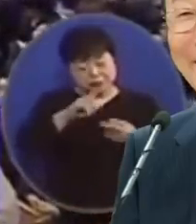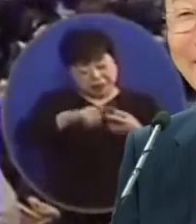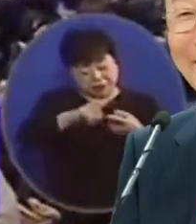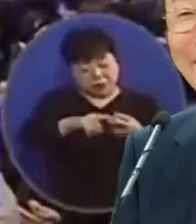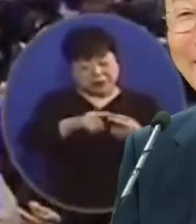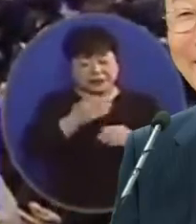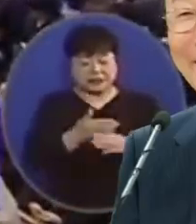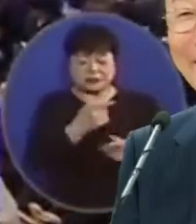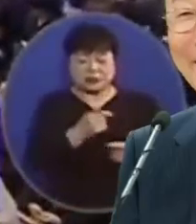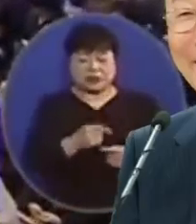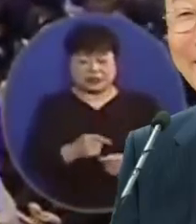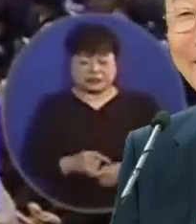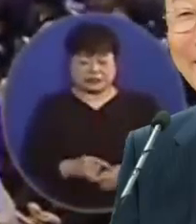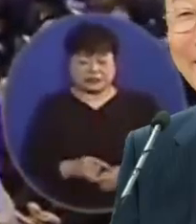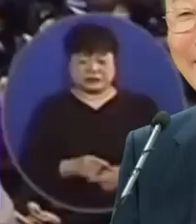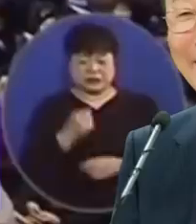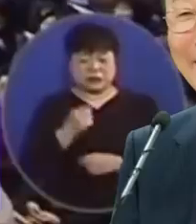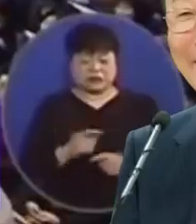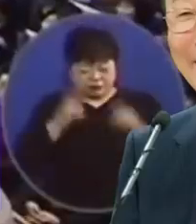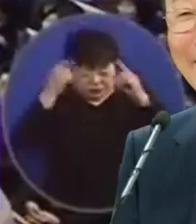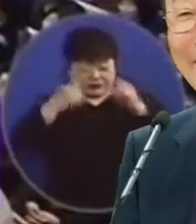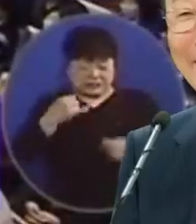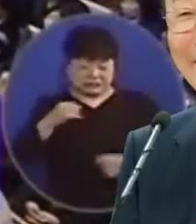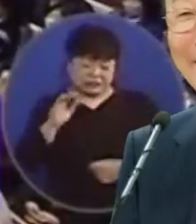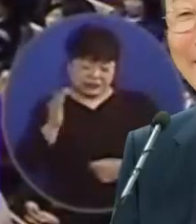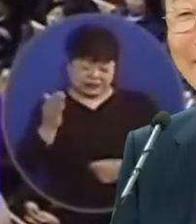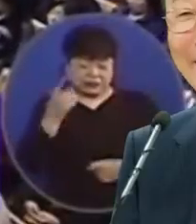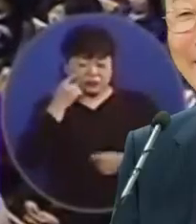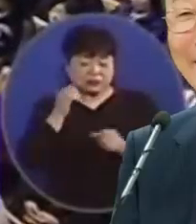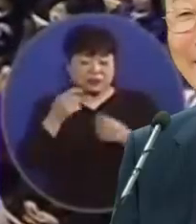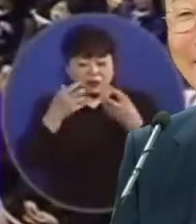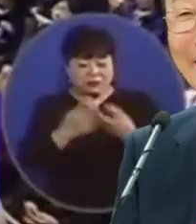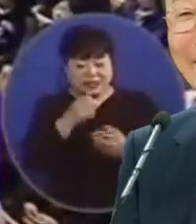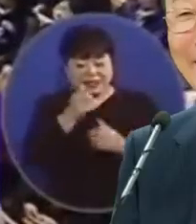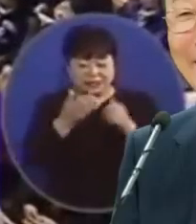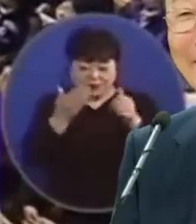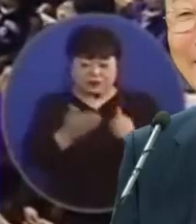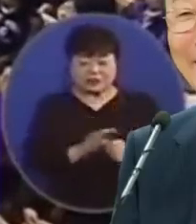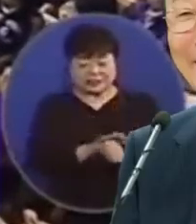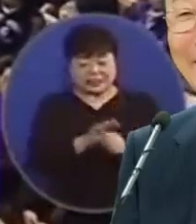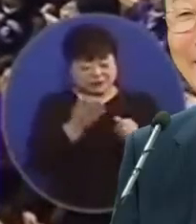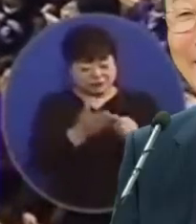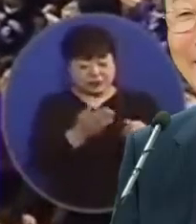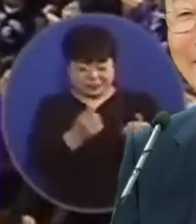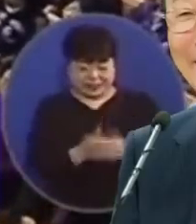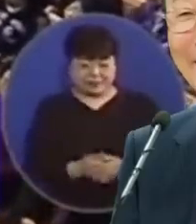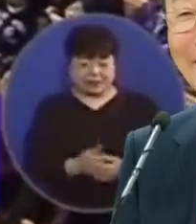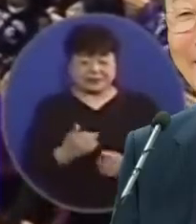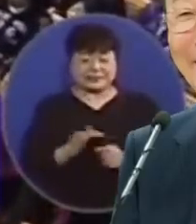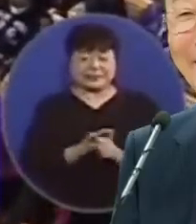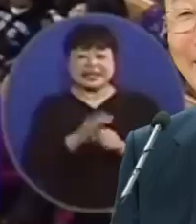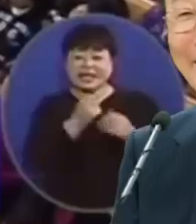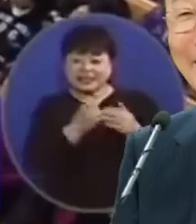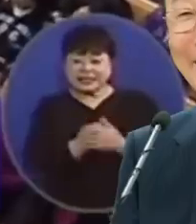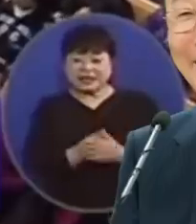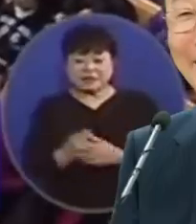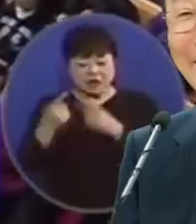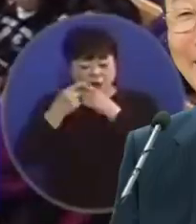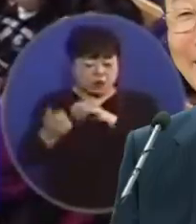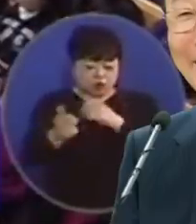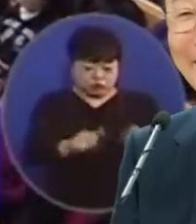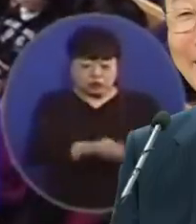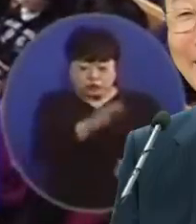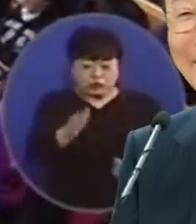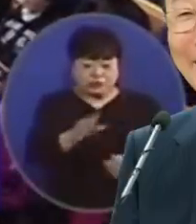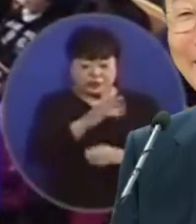다른 이들과 같이 본질상 진노의 자녀였더니 긍휼히 풍성하신 하나님이 우리를 사랑하신 그 큰 사랑을 인하여 허물로 죽은